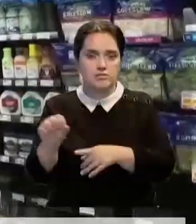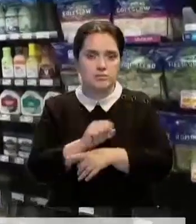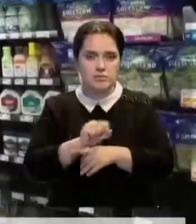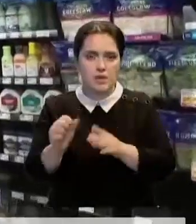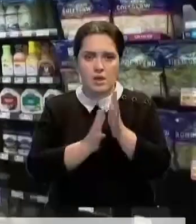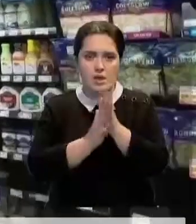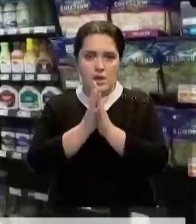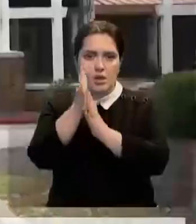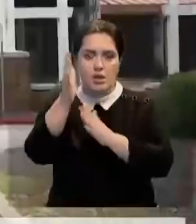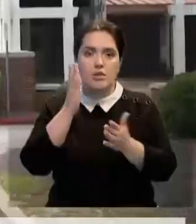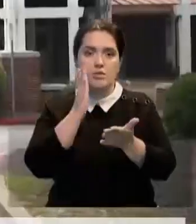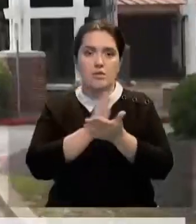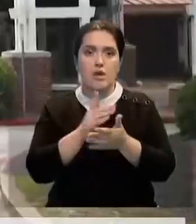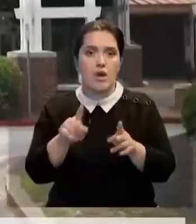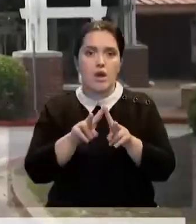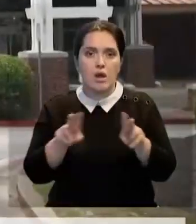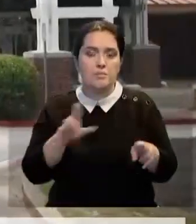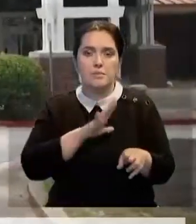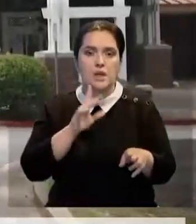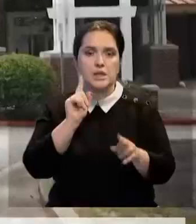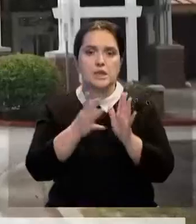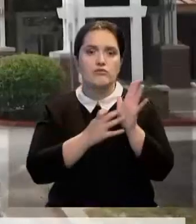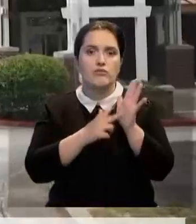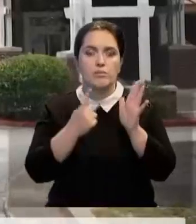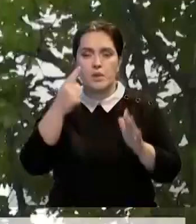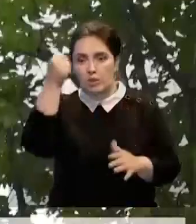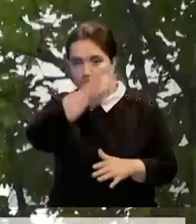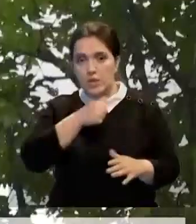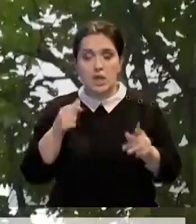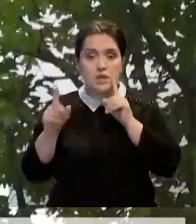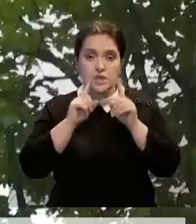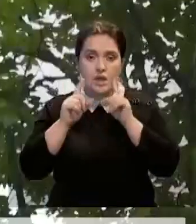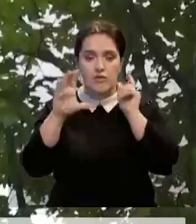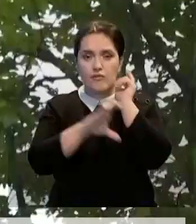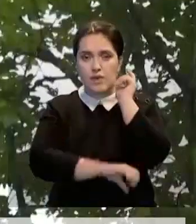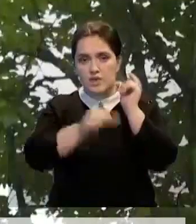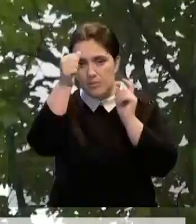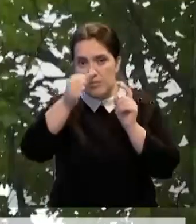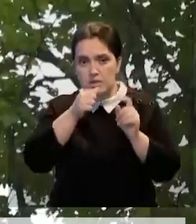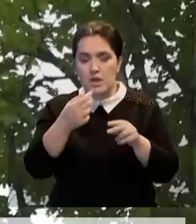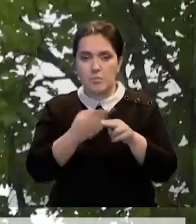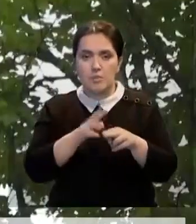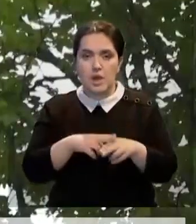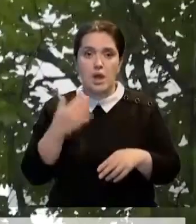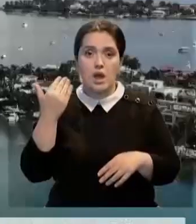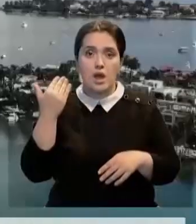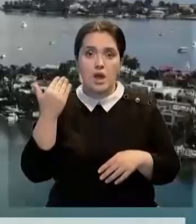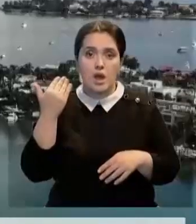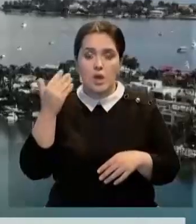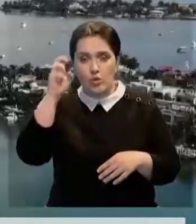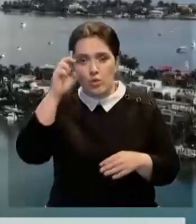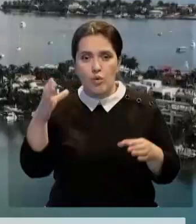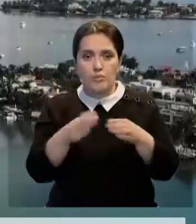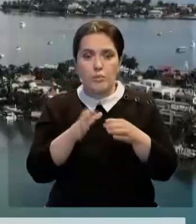декабря 1981 года. Ожидается, что на заседании в конце месяца Федеральная резервная система страны